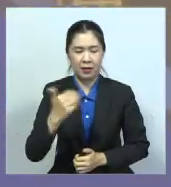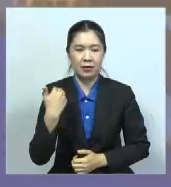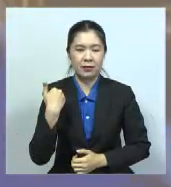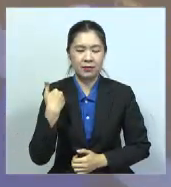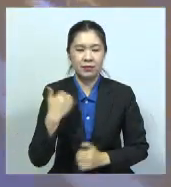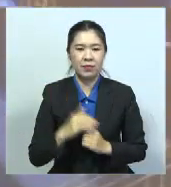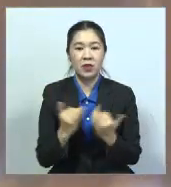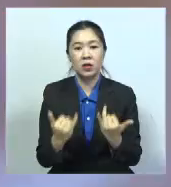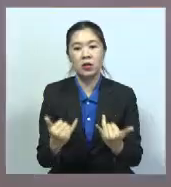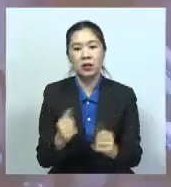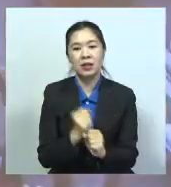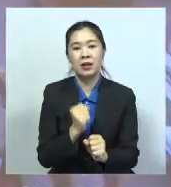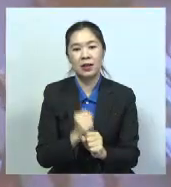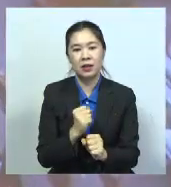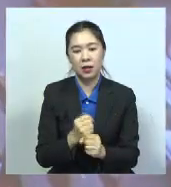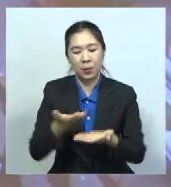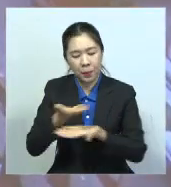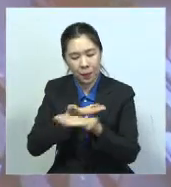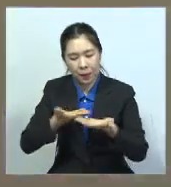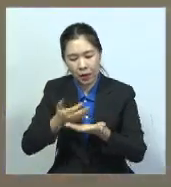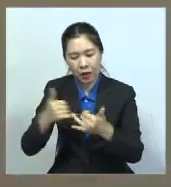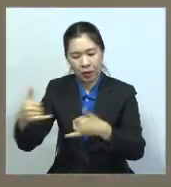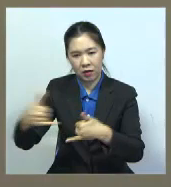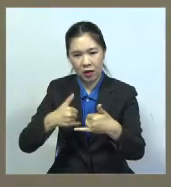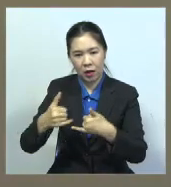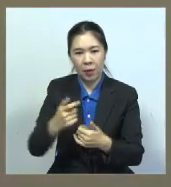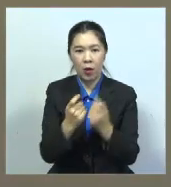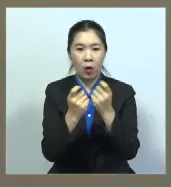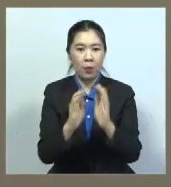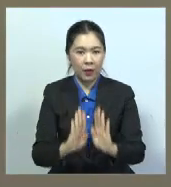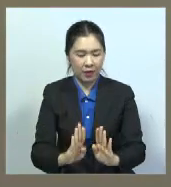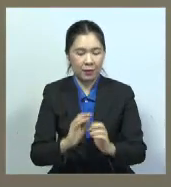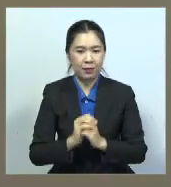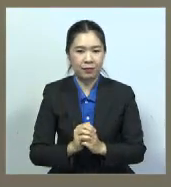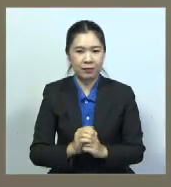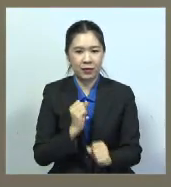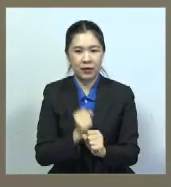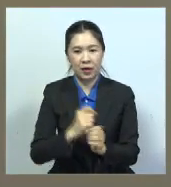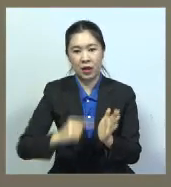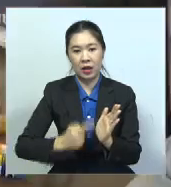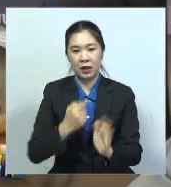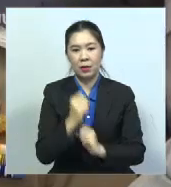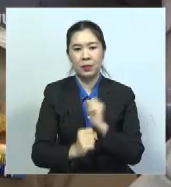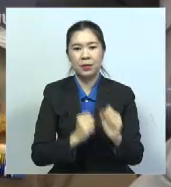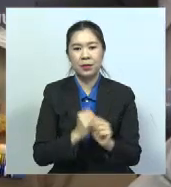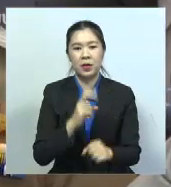ย์ขณะนี้อยู่ระหว่างเร่งจ้างที่ปรึกษาเข้ามาออกแบบรายละเอียดต่างๆคาดว่าจะเริ่มก่อสร้างได้ในปี